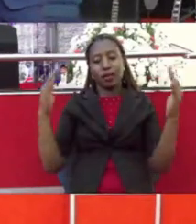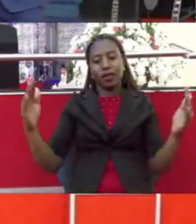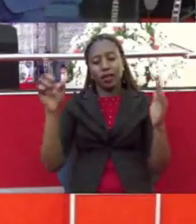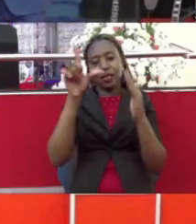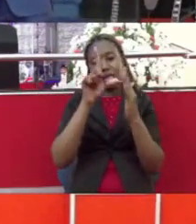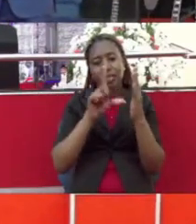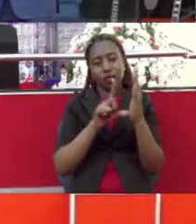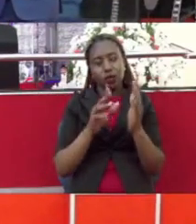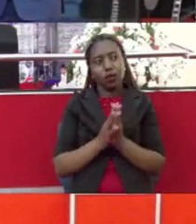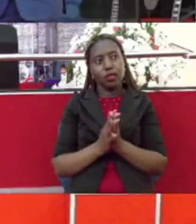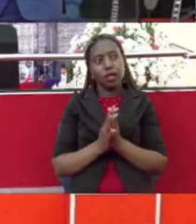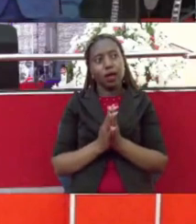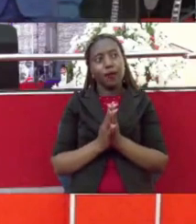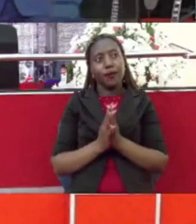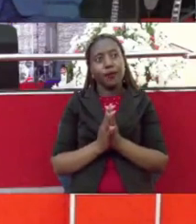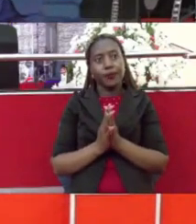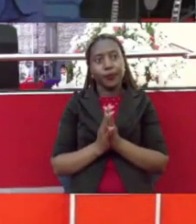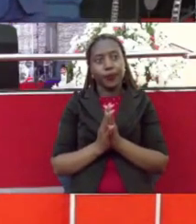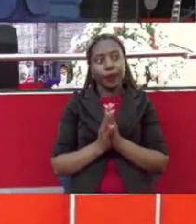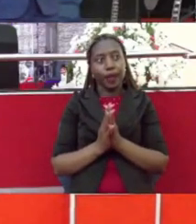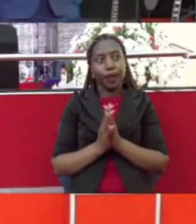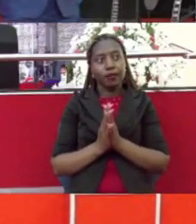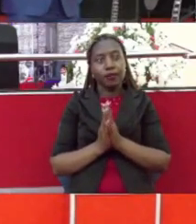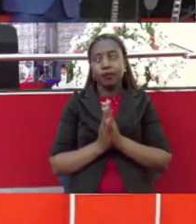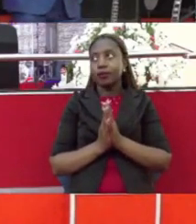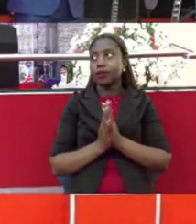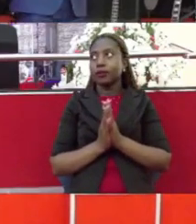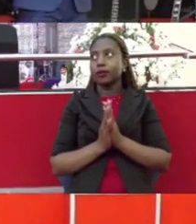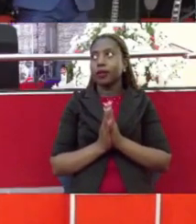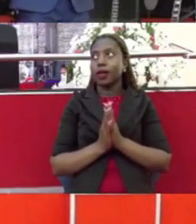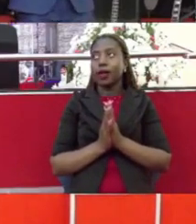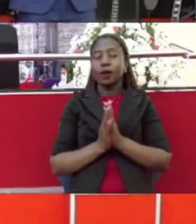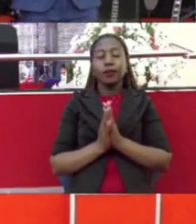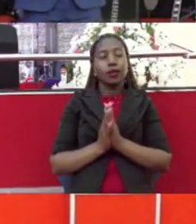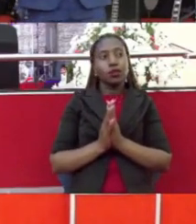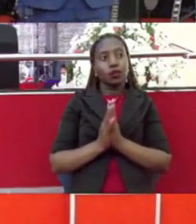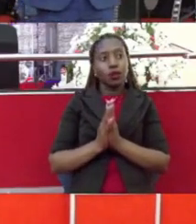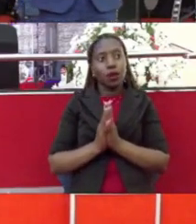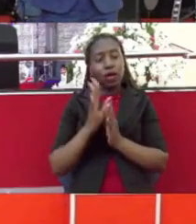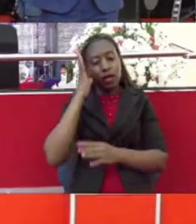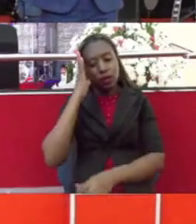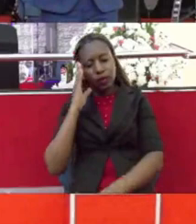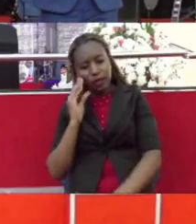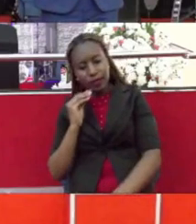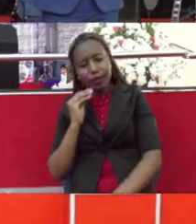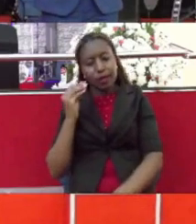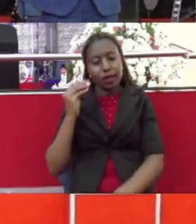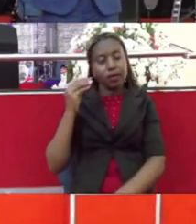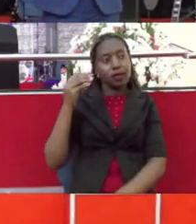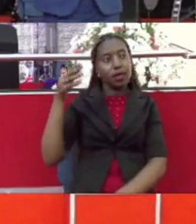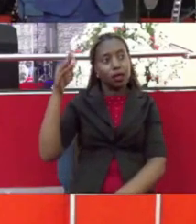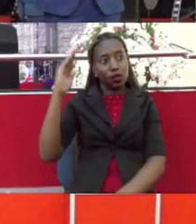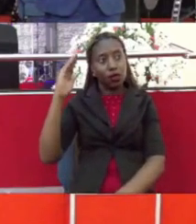nifunzo kubwa. His attitude was marked by such unwavering trust in God's providence. Mtazamo wake ulikuwa umeangaziwa katika